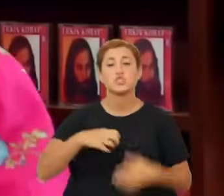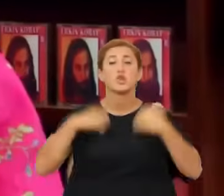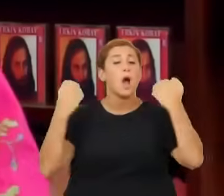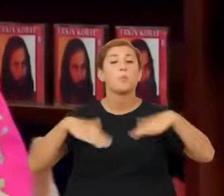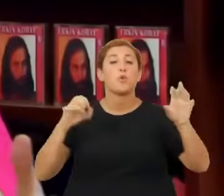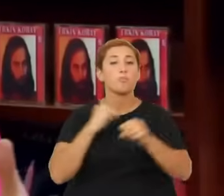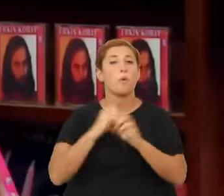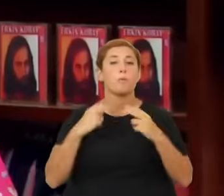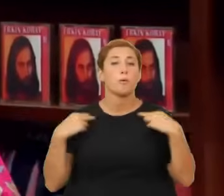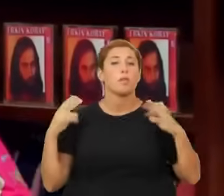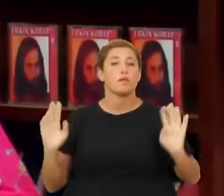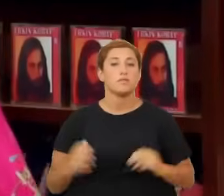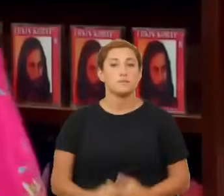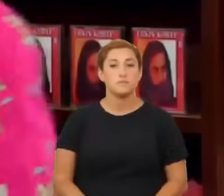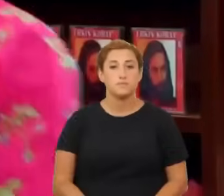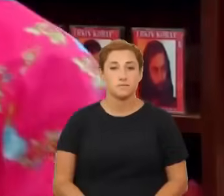Çıkarmıyorum